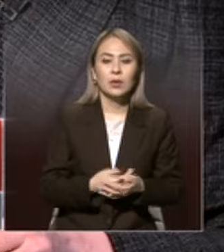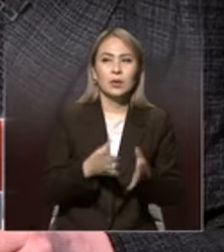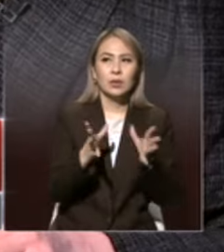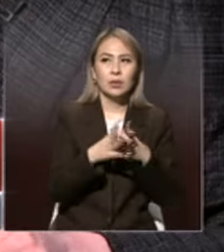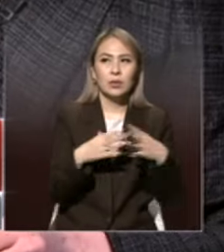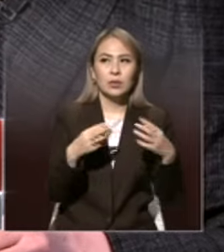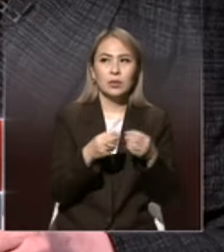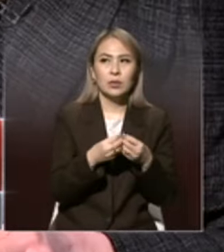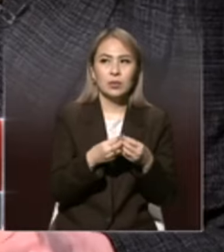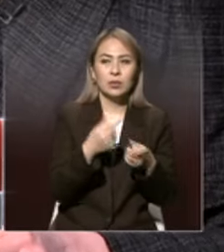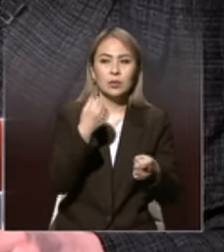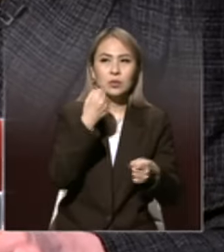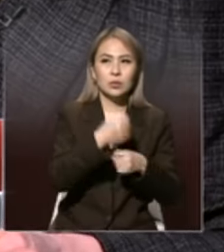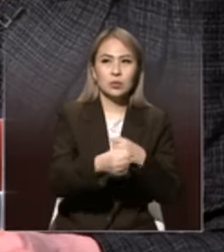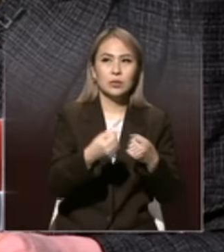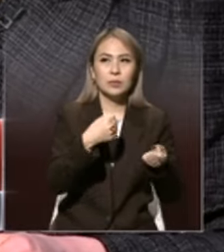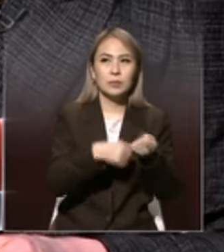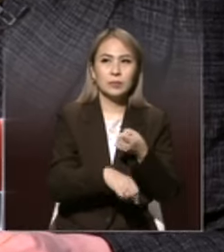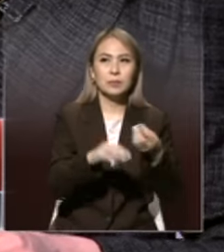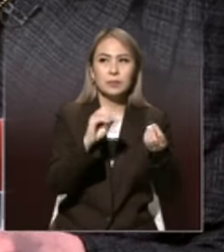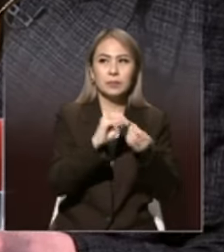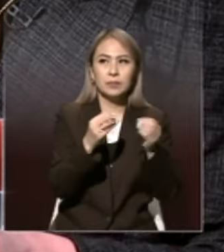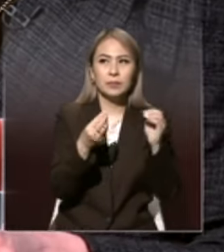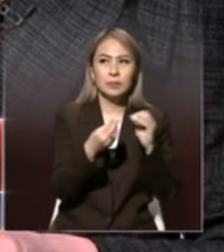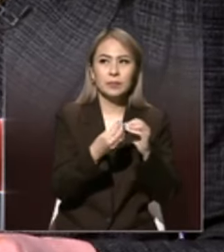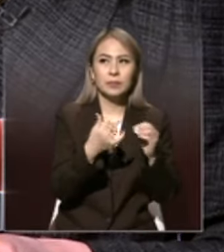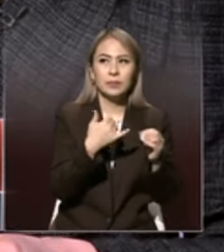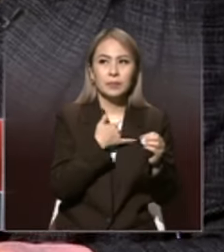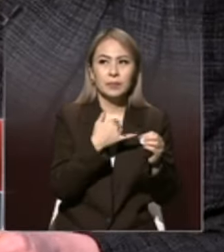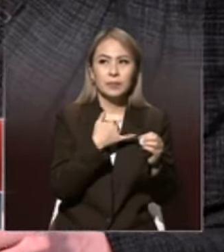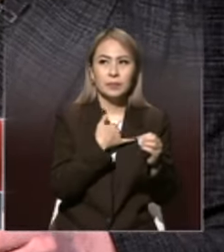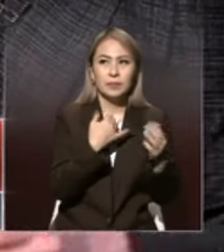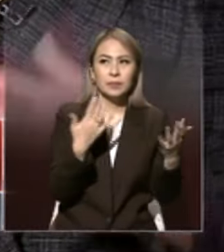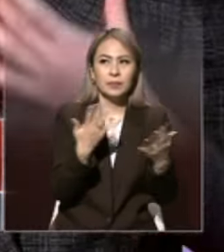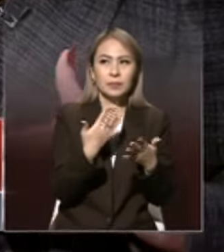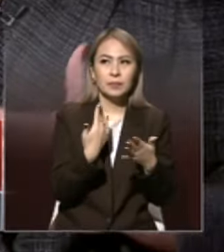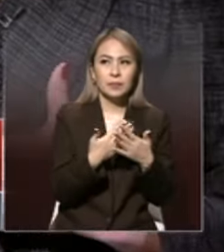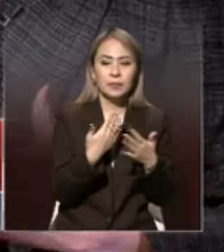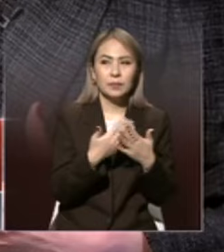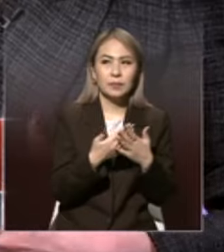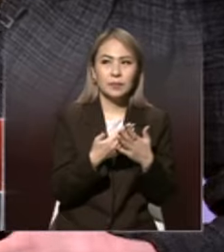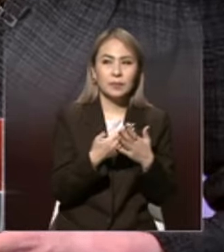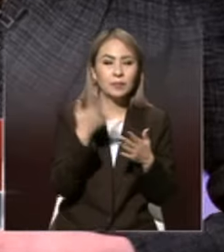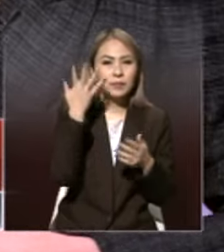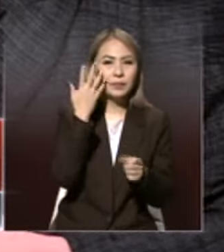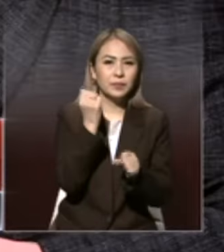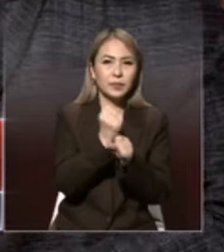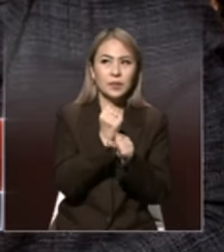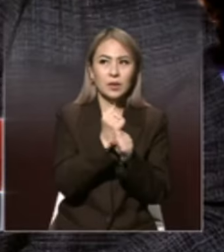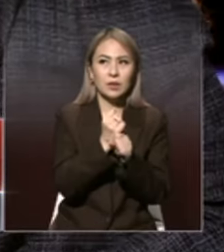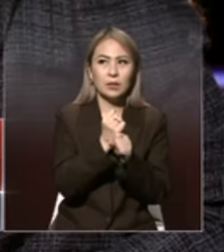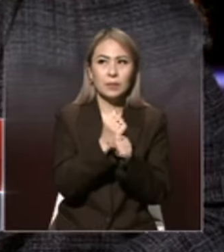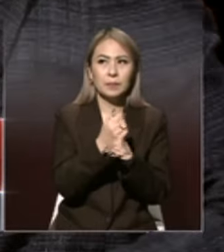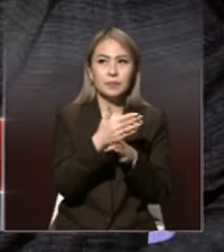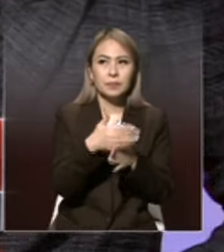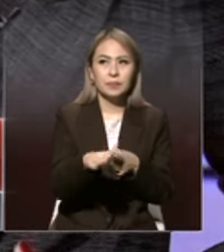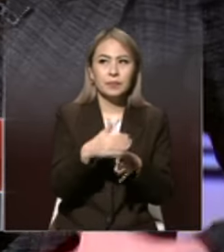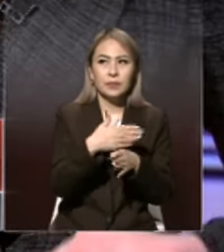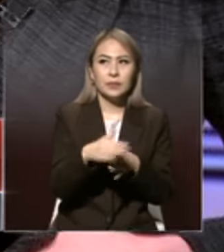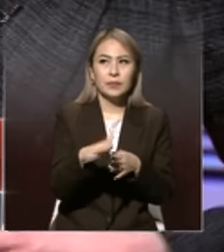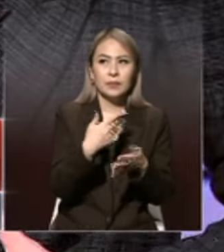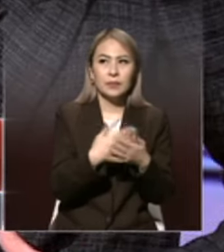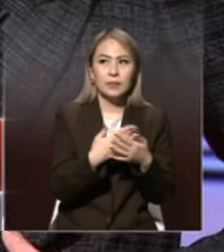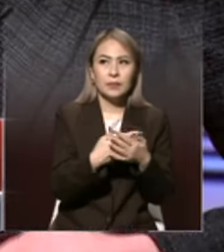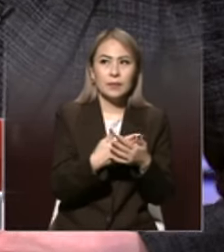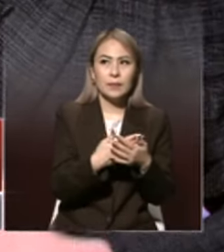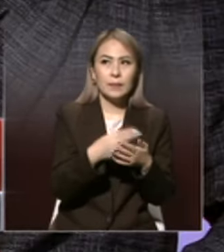Отбасылық зорлық-зомбылық мәселесінде бізде қалай болады? Зорлық-зомбылықты жасау ол жүре пайда болатын нәрсе. Оны